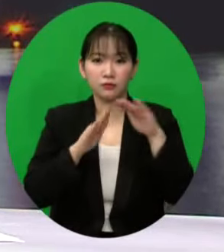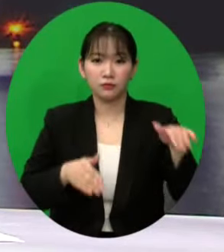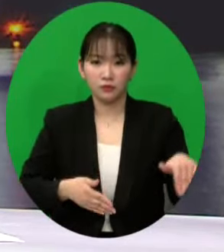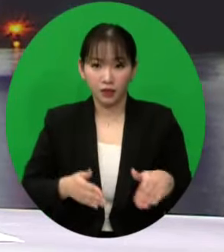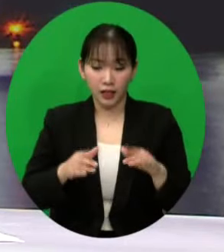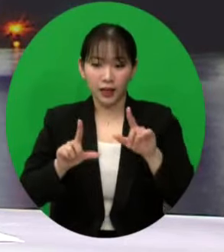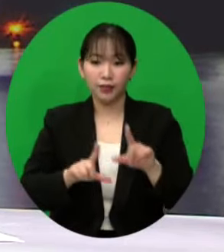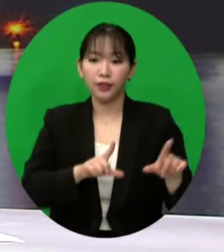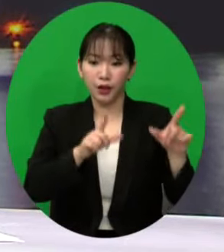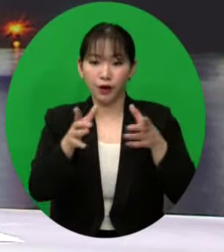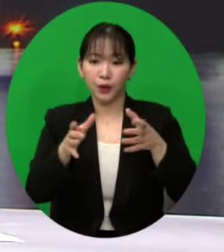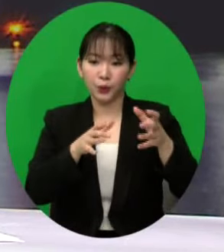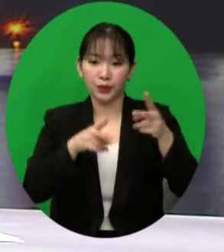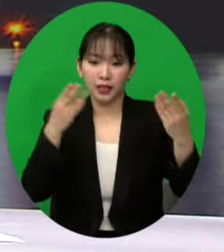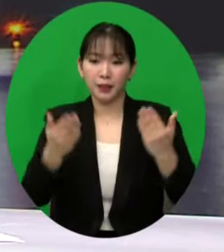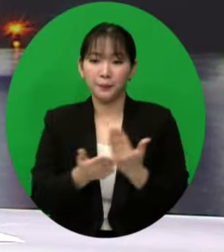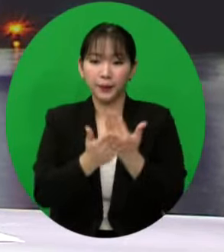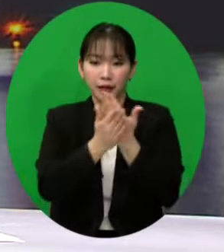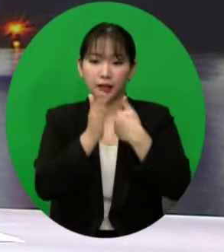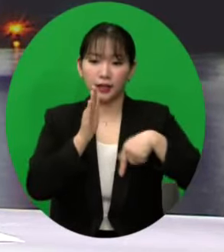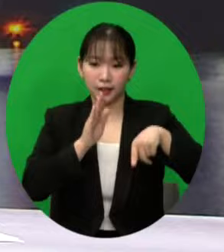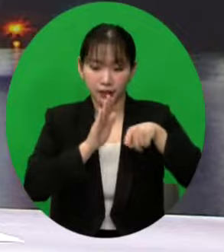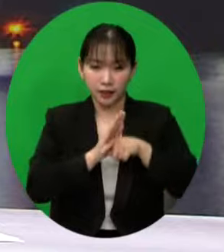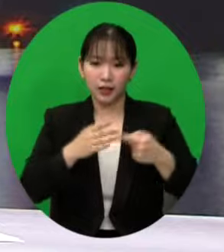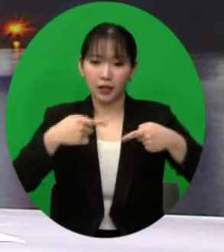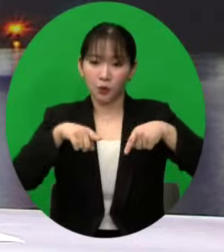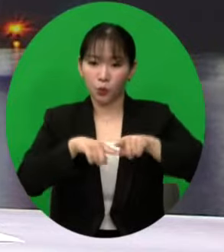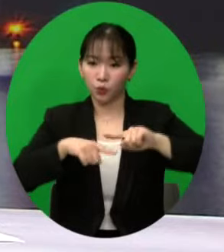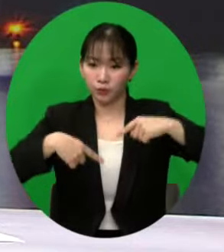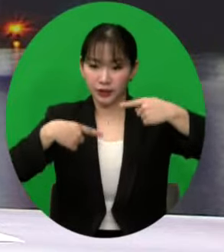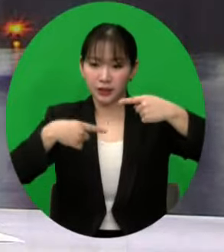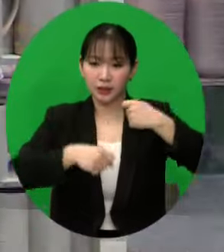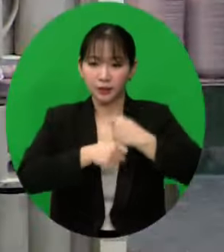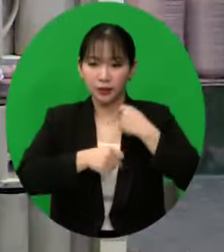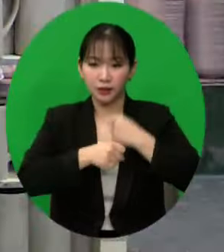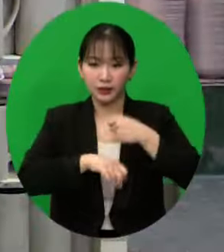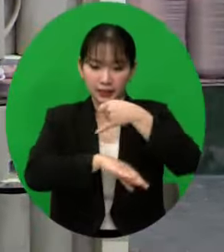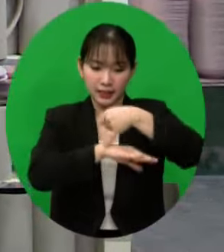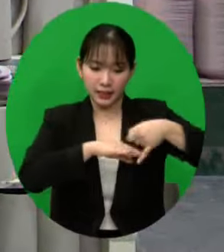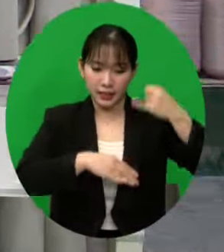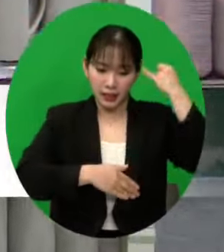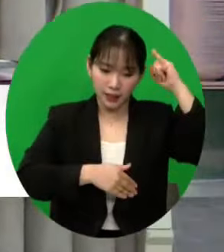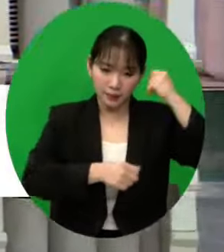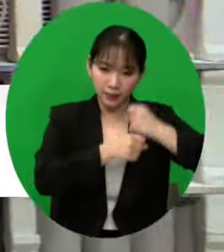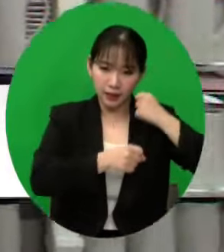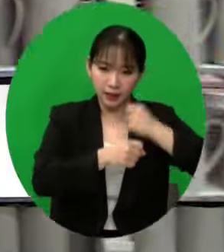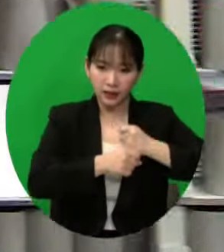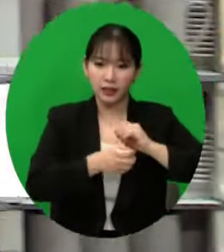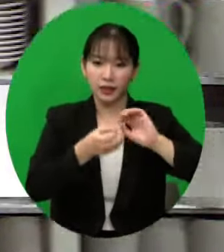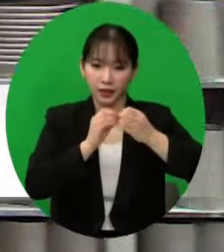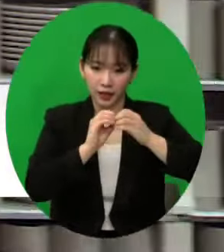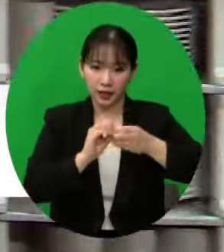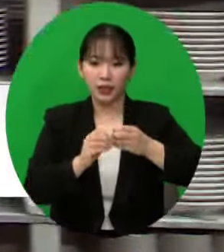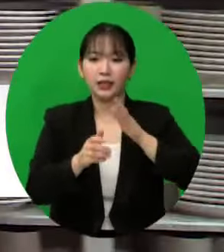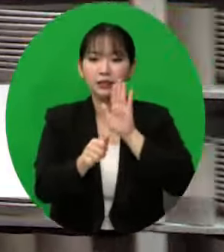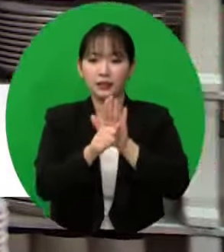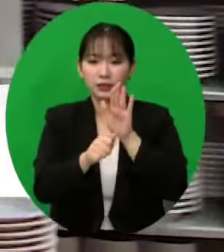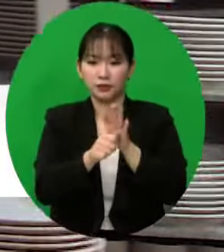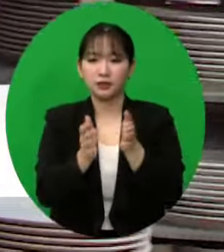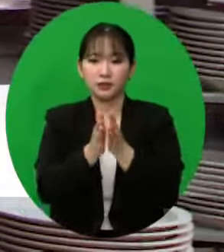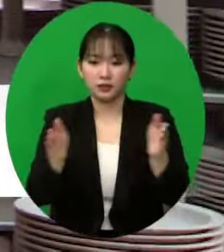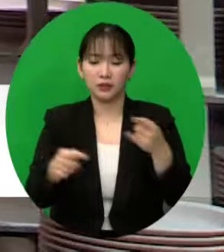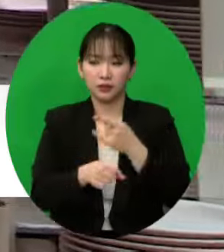전라남도가 생활 도자 산업 활성화를 위해서 공동 브랜드와 디자인 개발 등 도자 제작 기업 지원을 본격